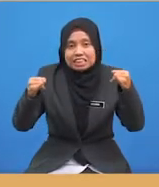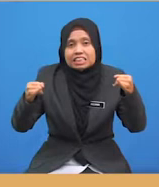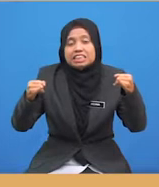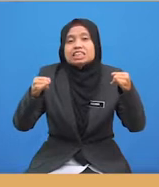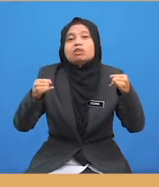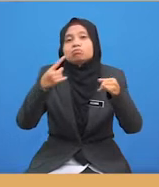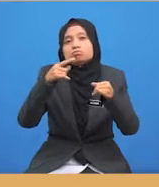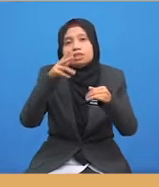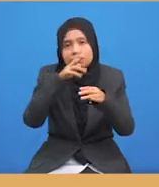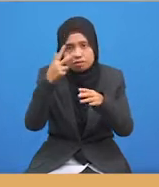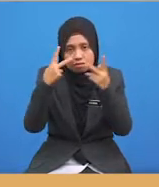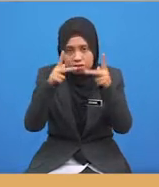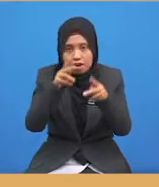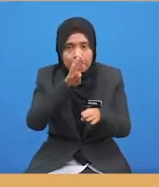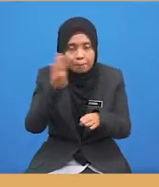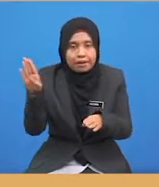mewakili Barat.